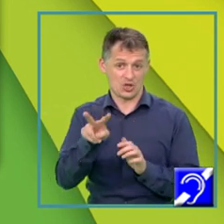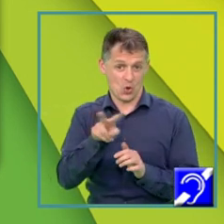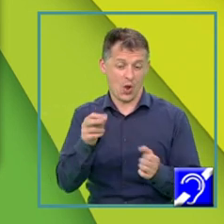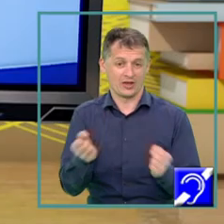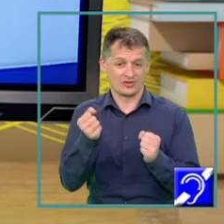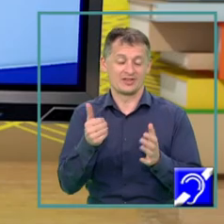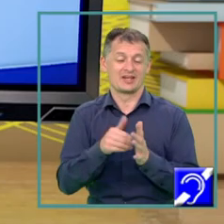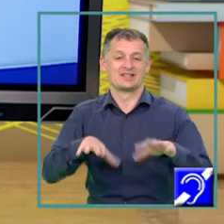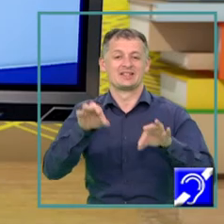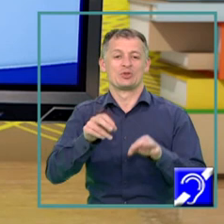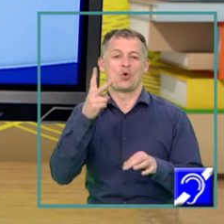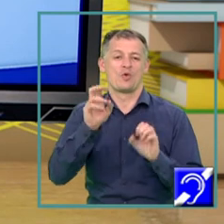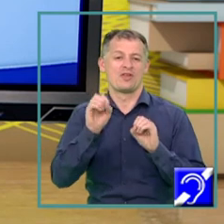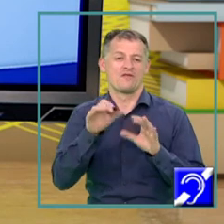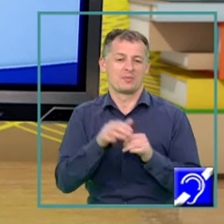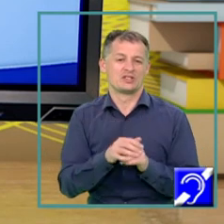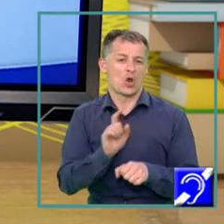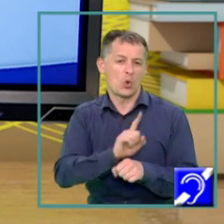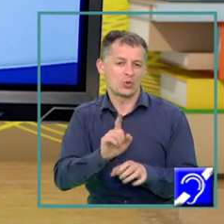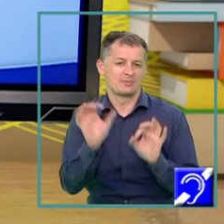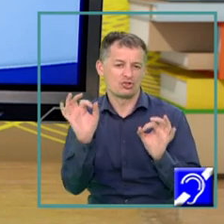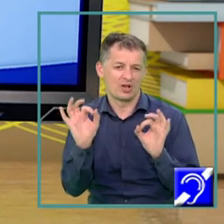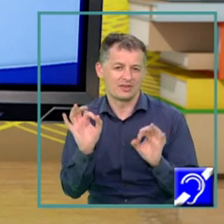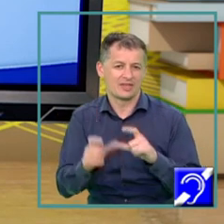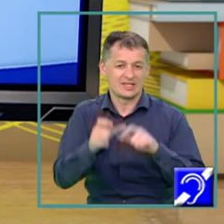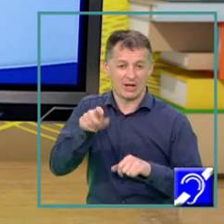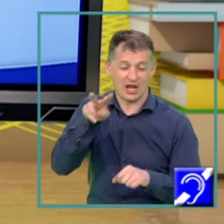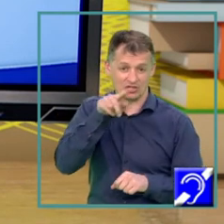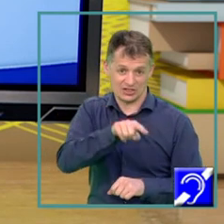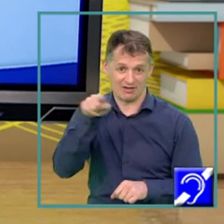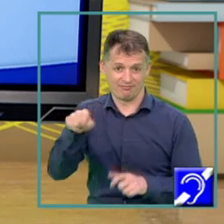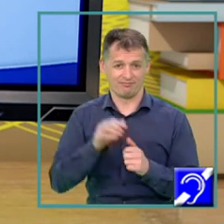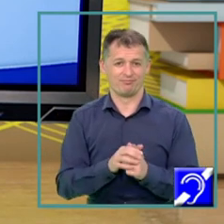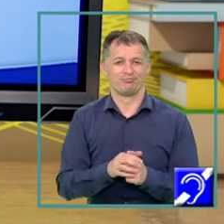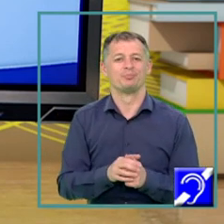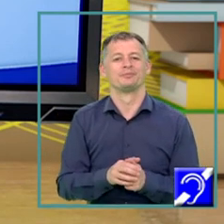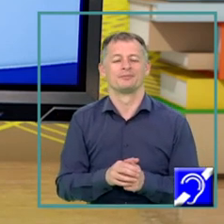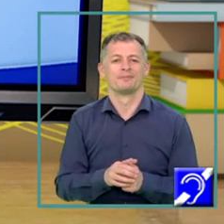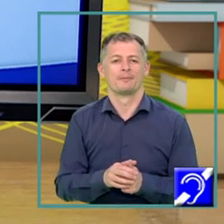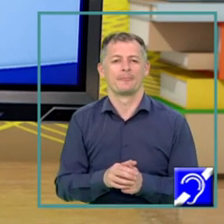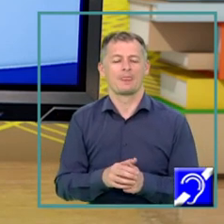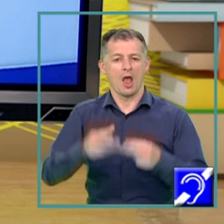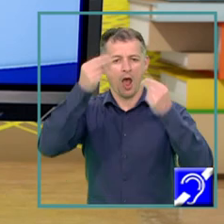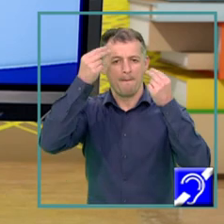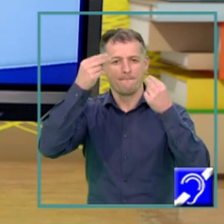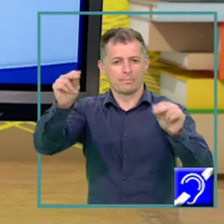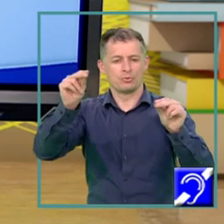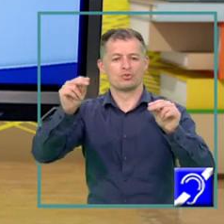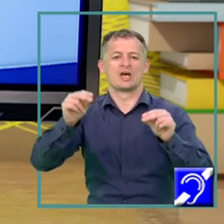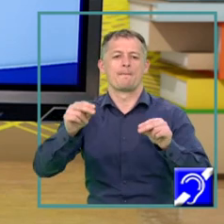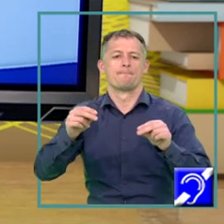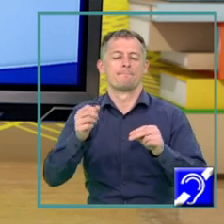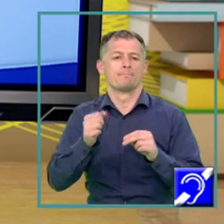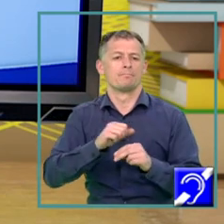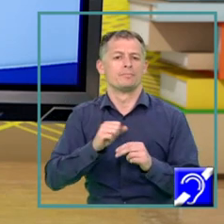două informații, două trăsături, două caracteristici despre acestea. La proclamarea independenței României v-am spus de